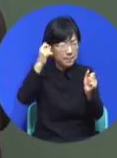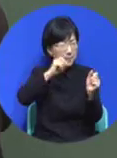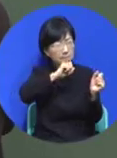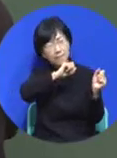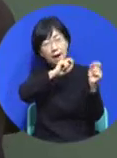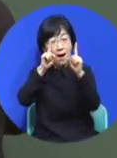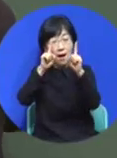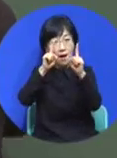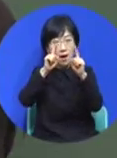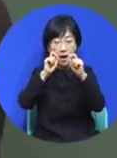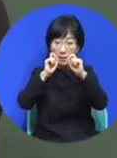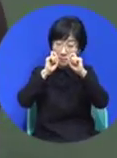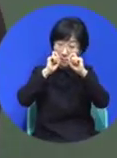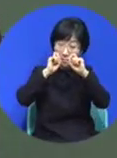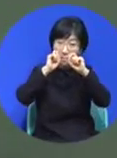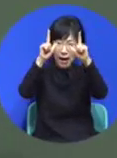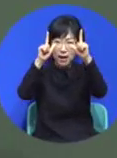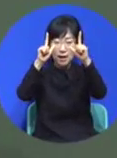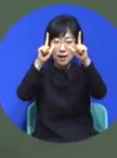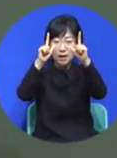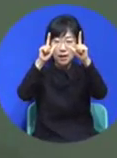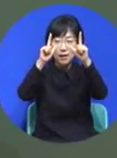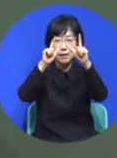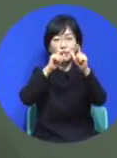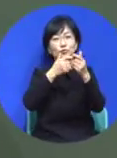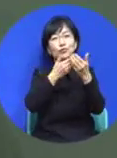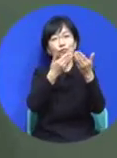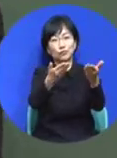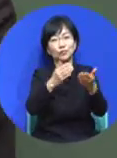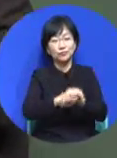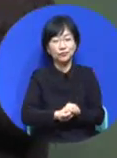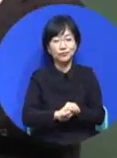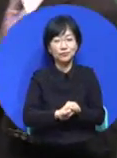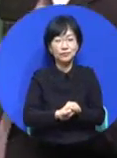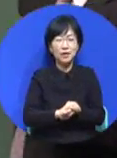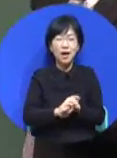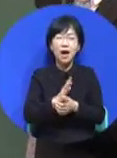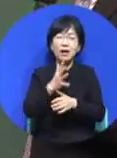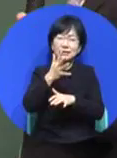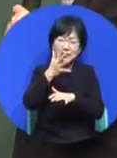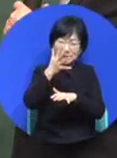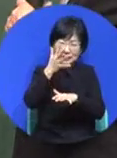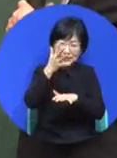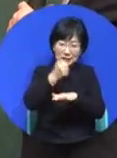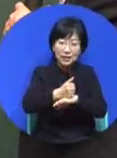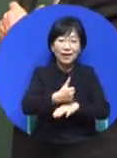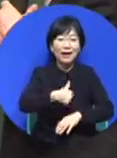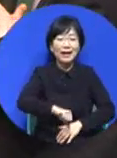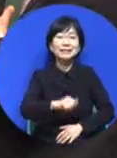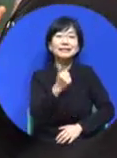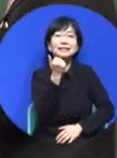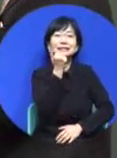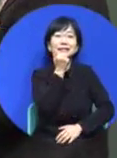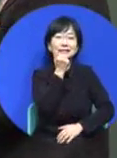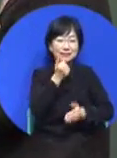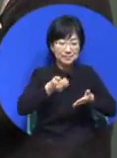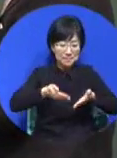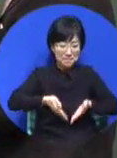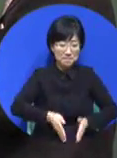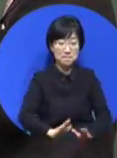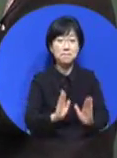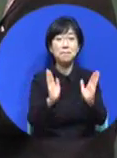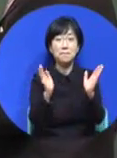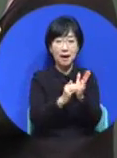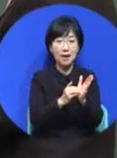way, God continued to help them to realize. 이삭이 출생하게 돼. And finally, in Genesis 21, 1 to 7, Isaac was born.